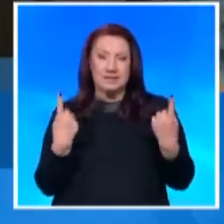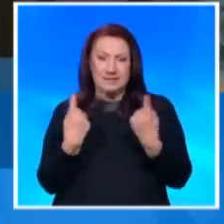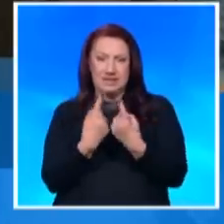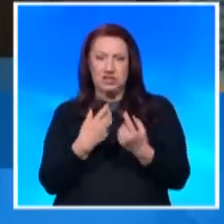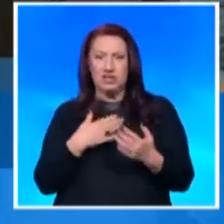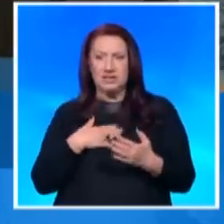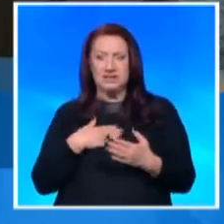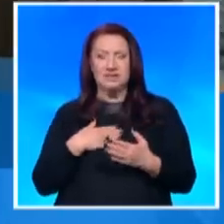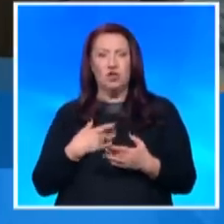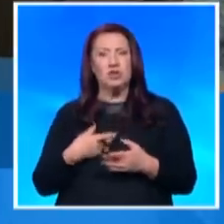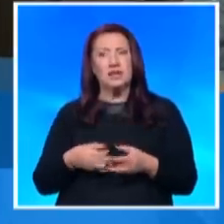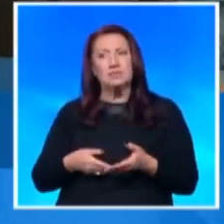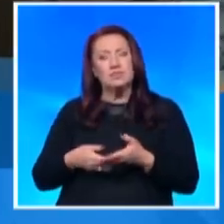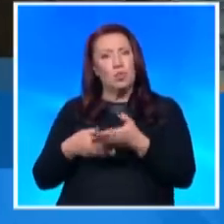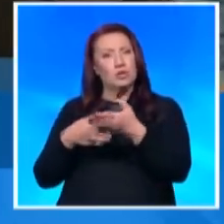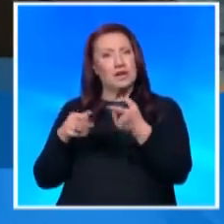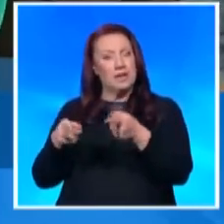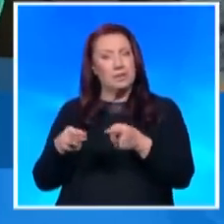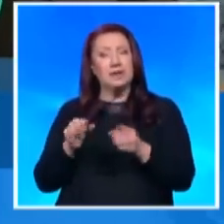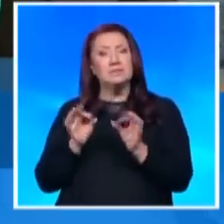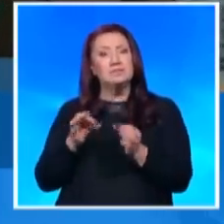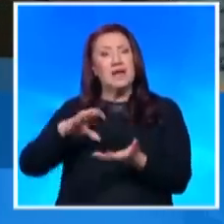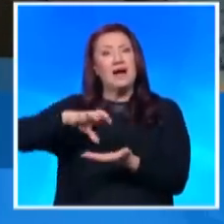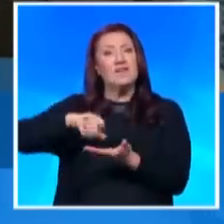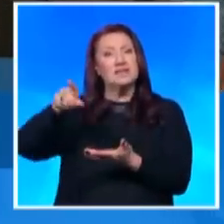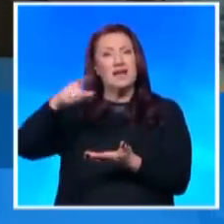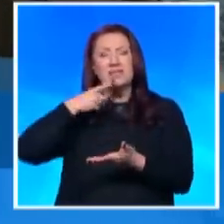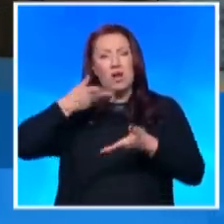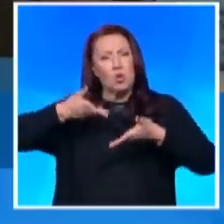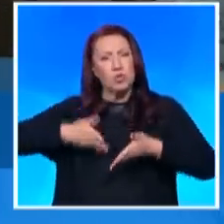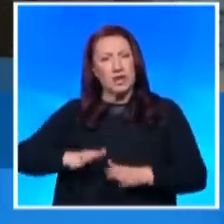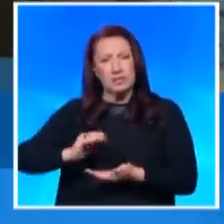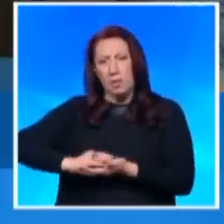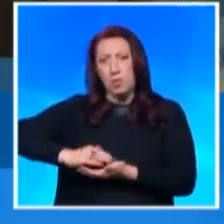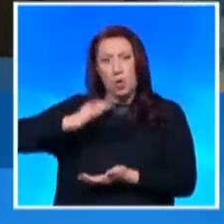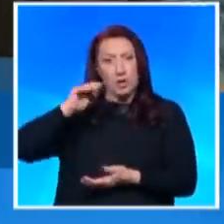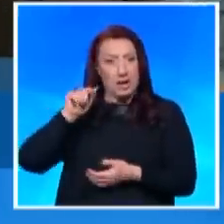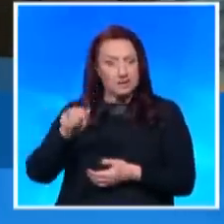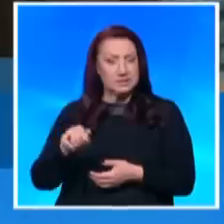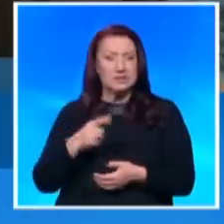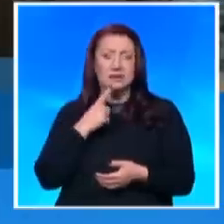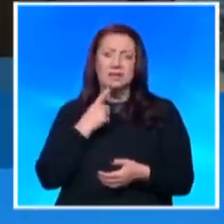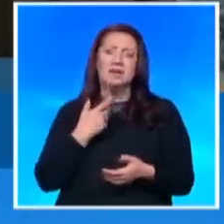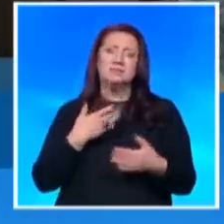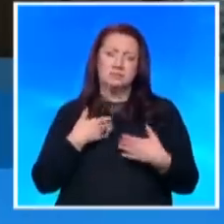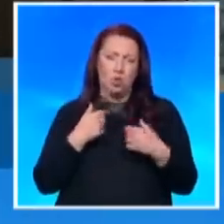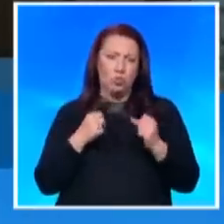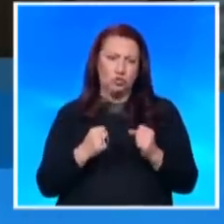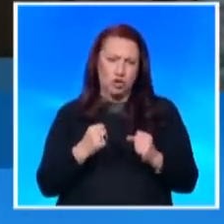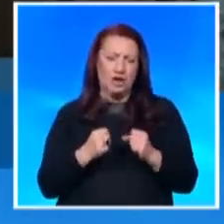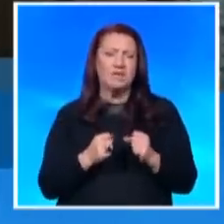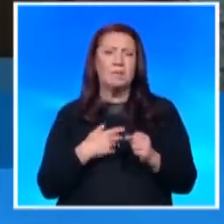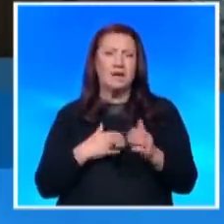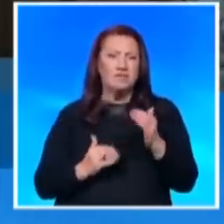квартала, където е израснал. Очаква се избирателната активност да бъде много висока, нещо, което е обичайно за Турция. Тук хората